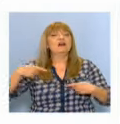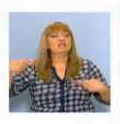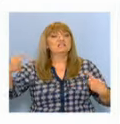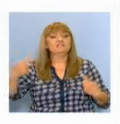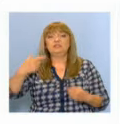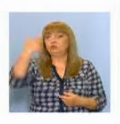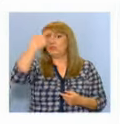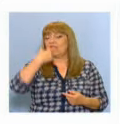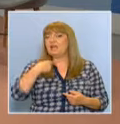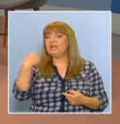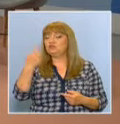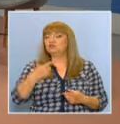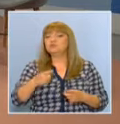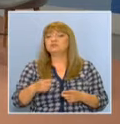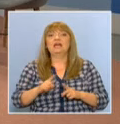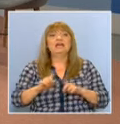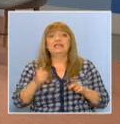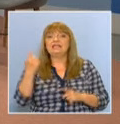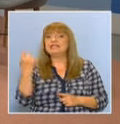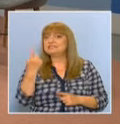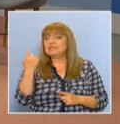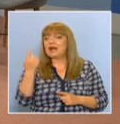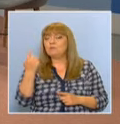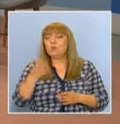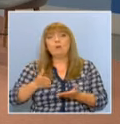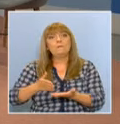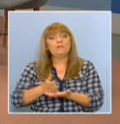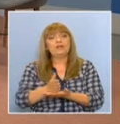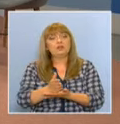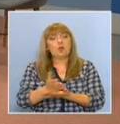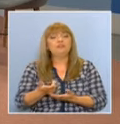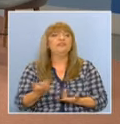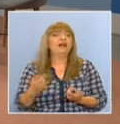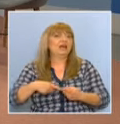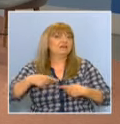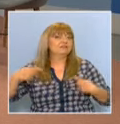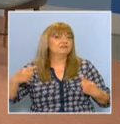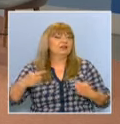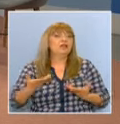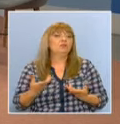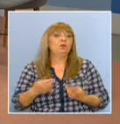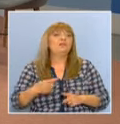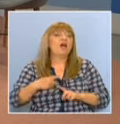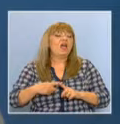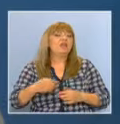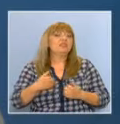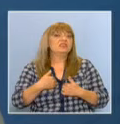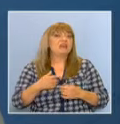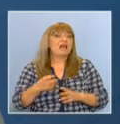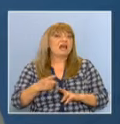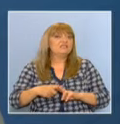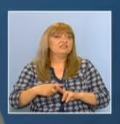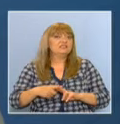на личността, в която, нали, това е не само период на когнитивно развитие, но също така на нравствено развитие.